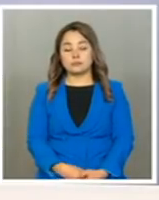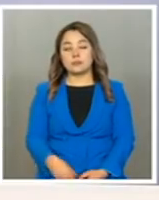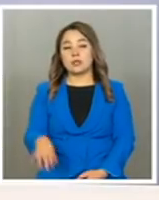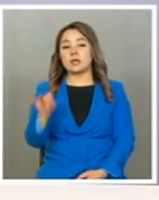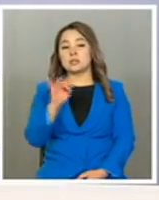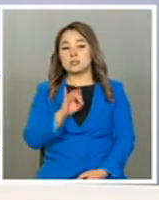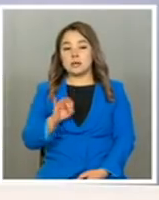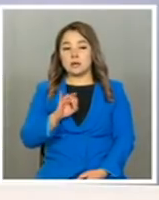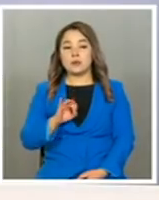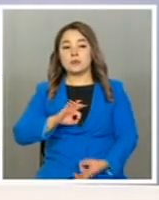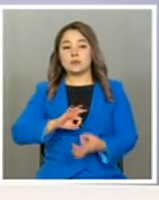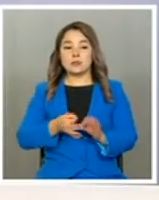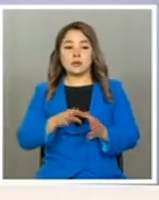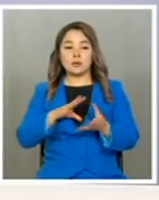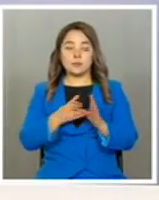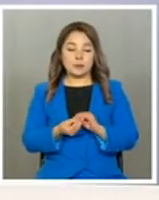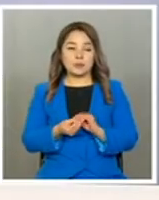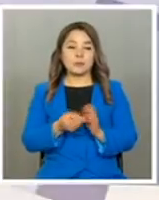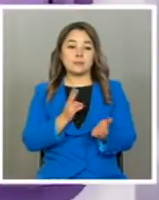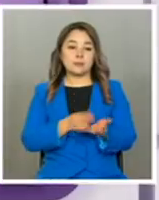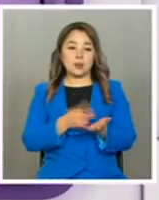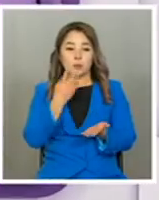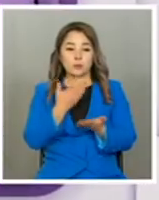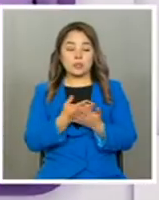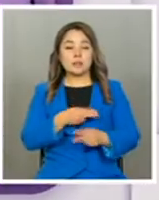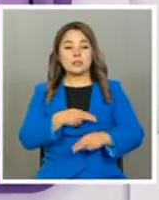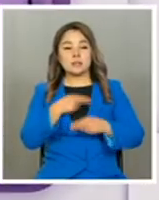туралы деректерге назар аударыңыздар.